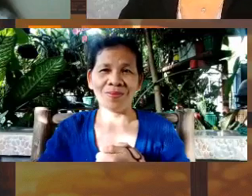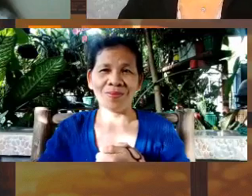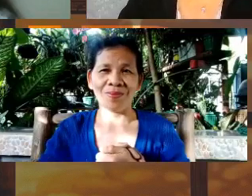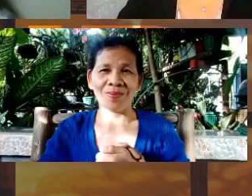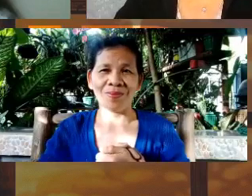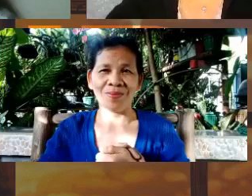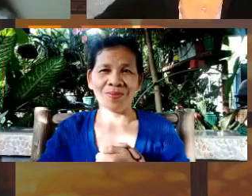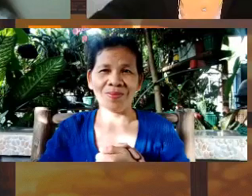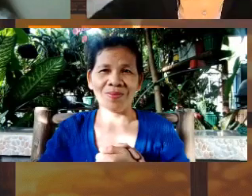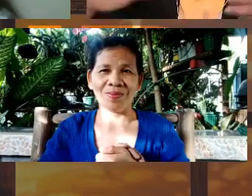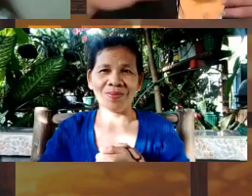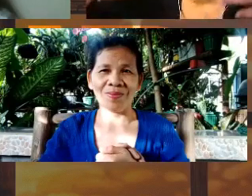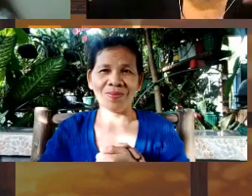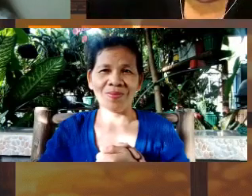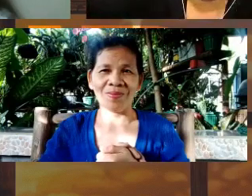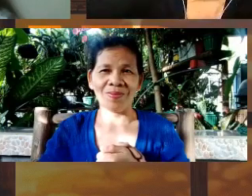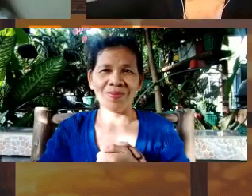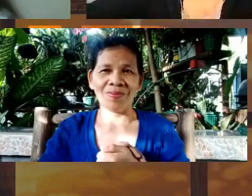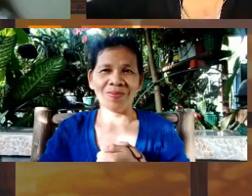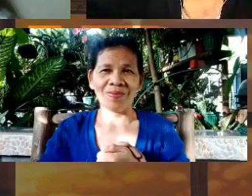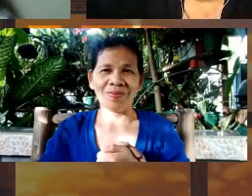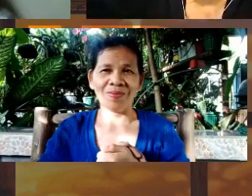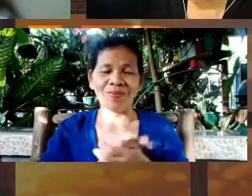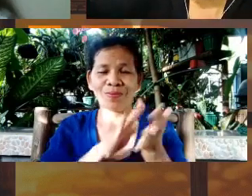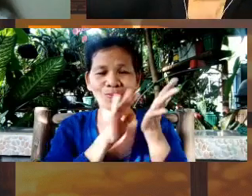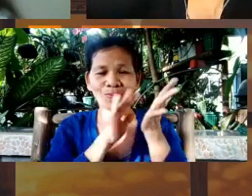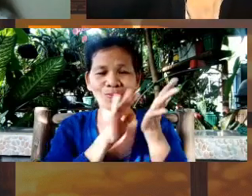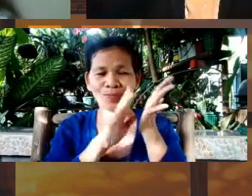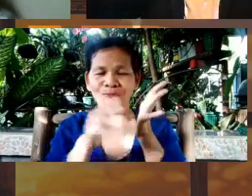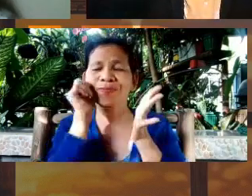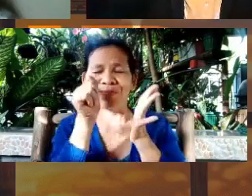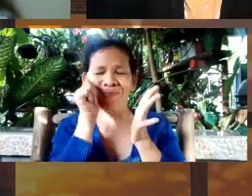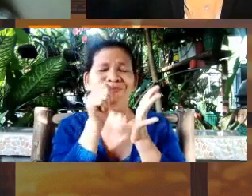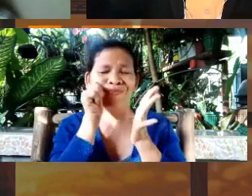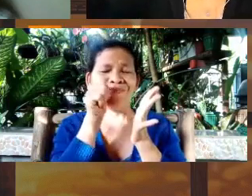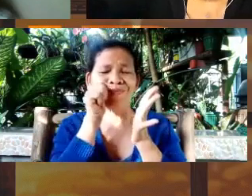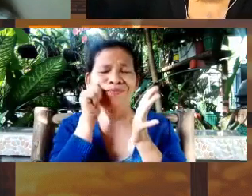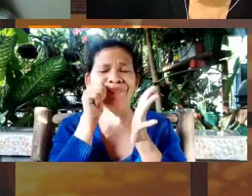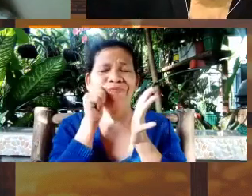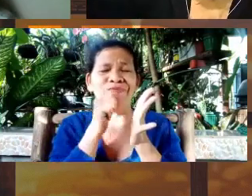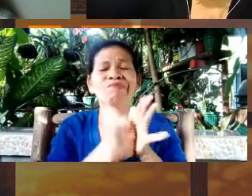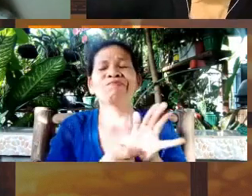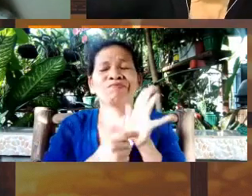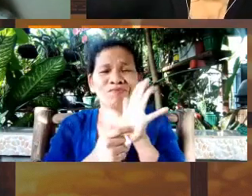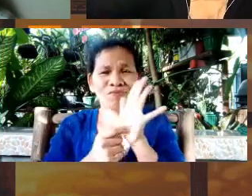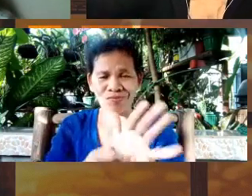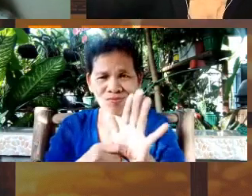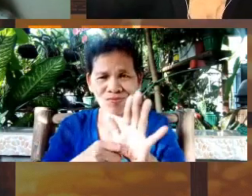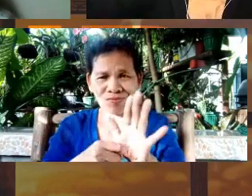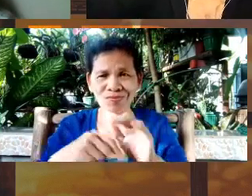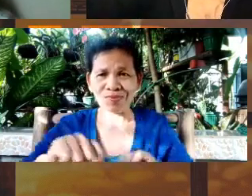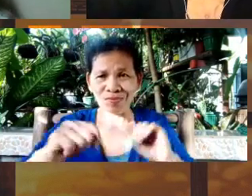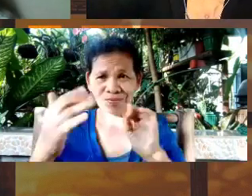So, iniharap ang dugo sa araw-araw ay iniharap ang dugong